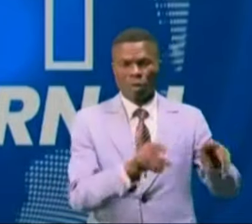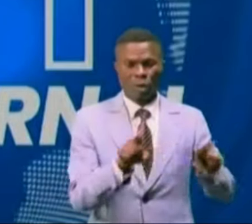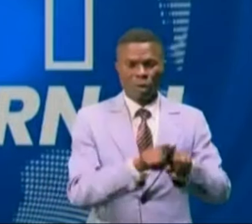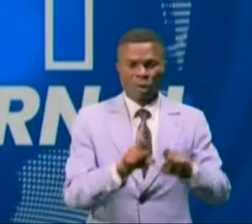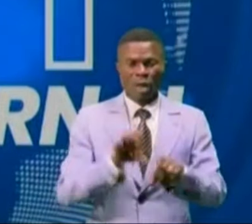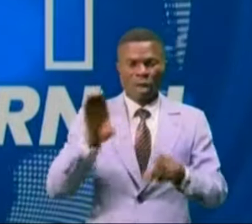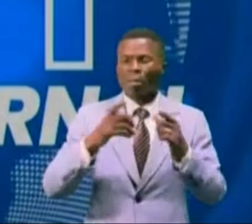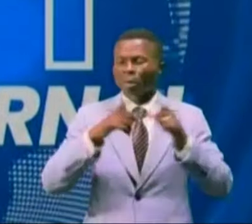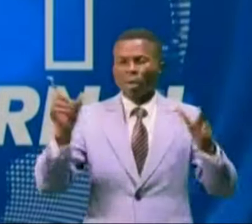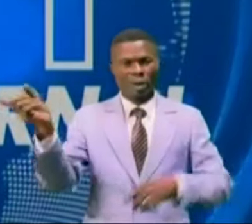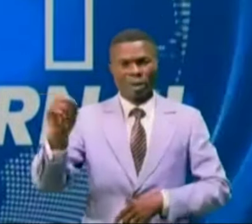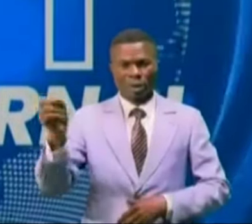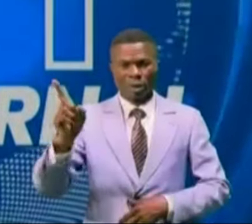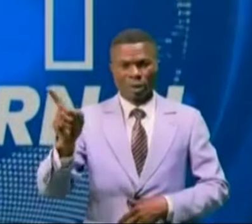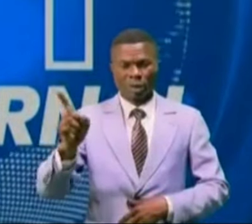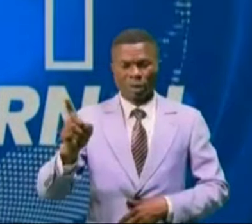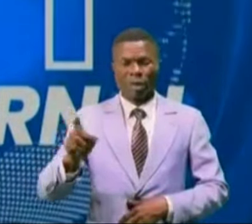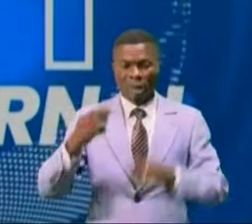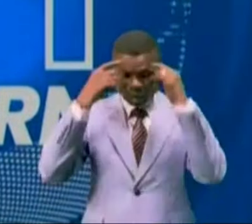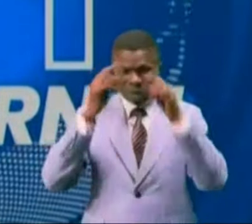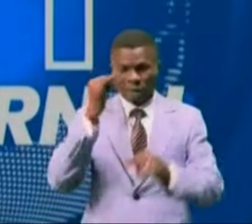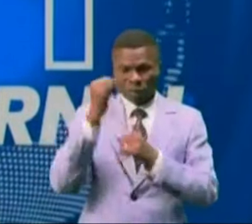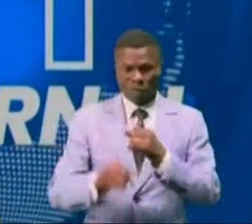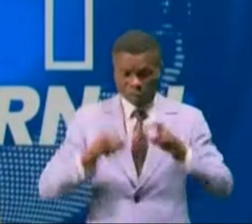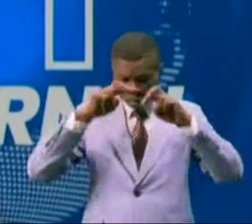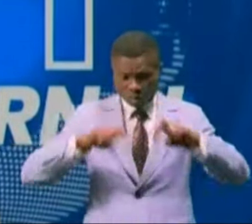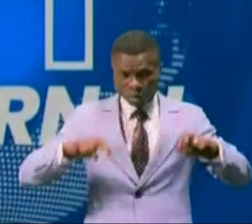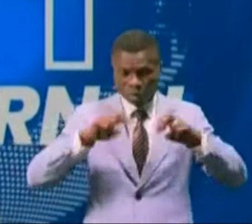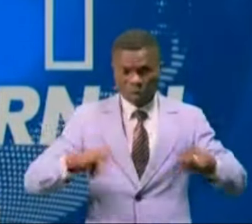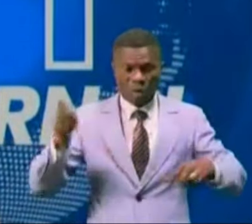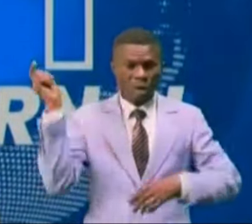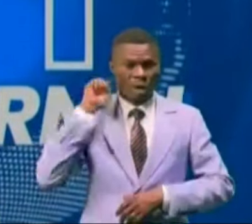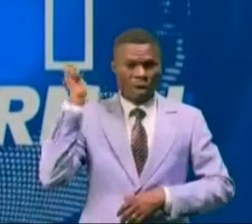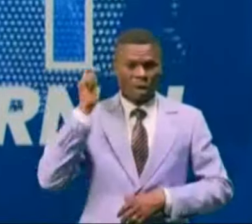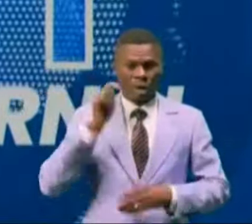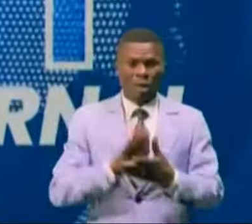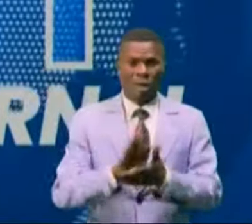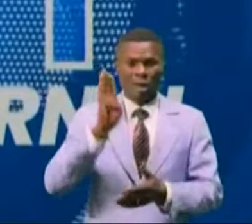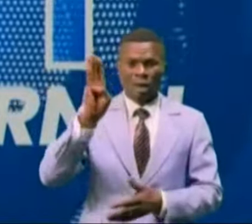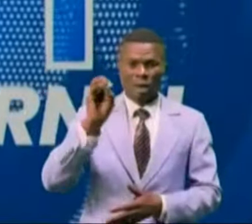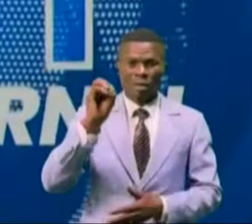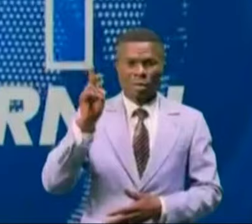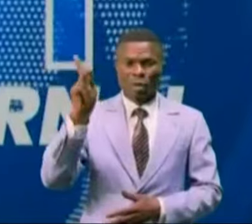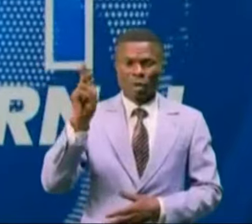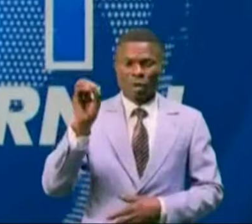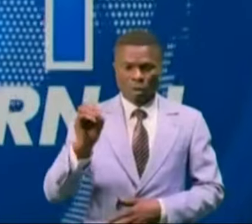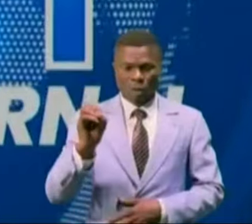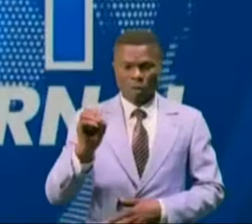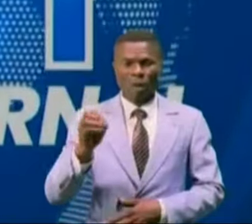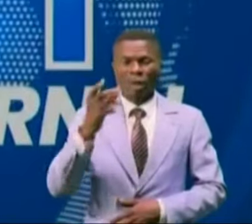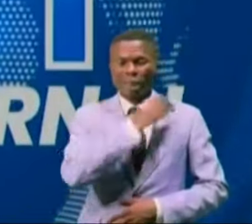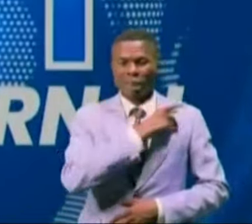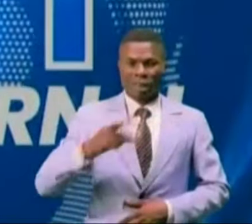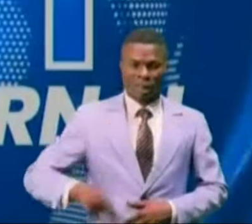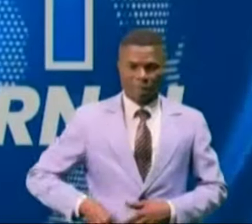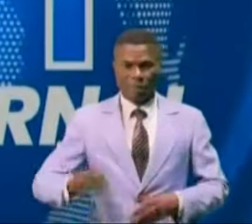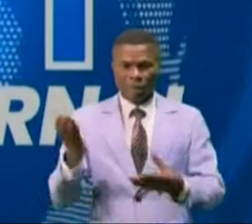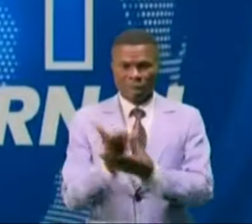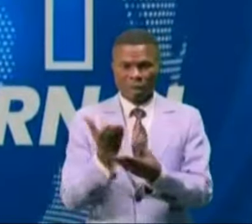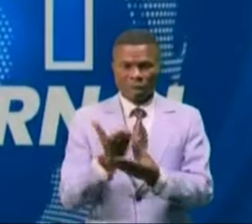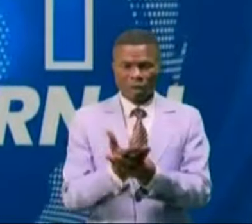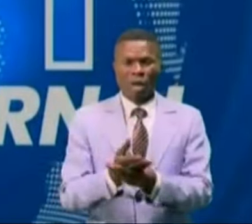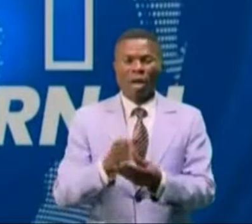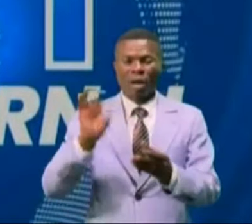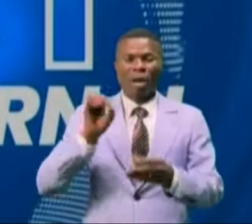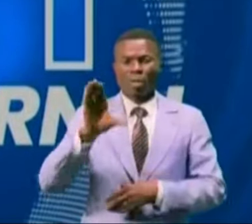grande banque c'est l'une des conclusions de la recherche du professeur Bob David Nzo mbengeneé auteur de l'ouvrage banque